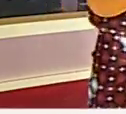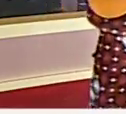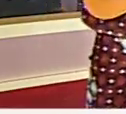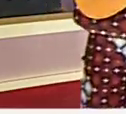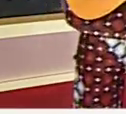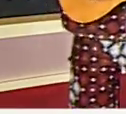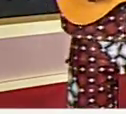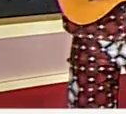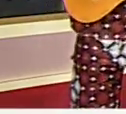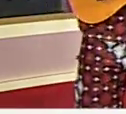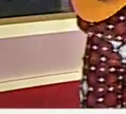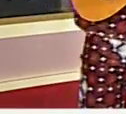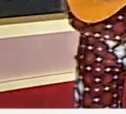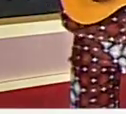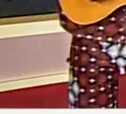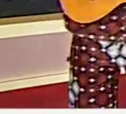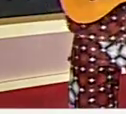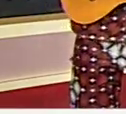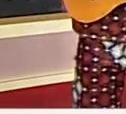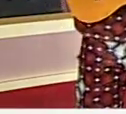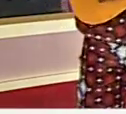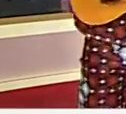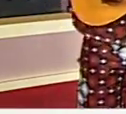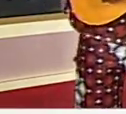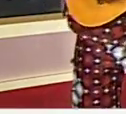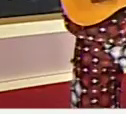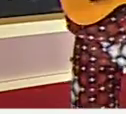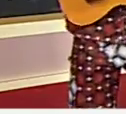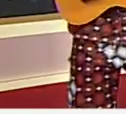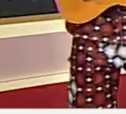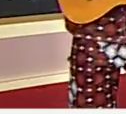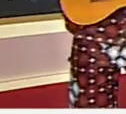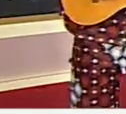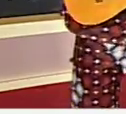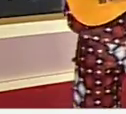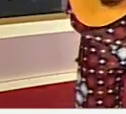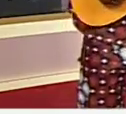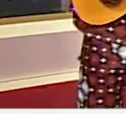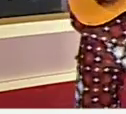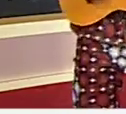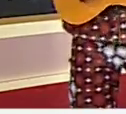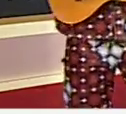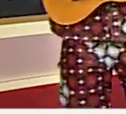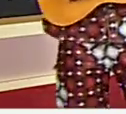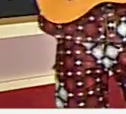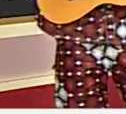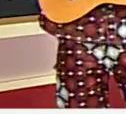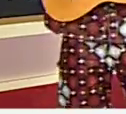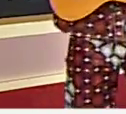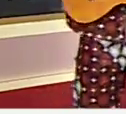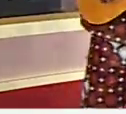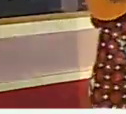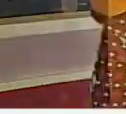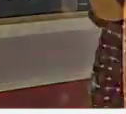Anna Melima, Anna Mabunde, Limepita Misitu Nanyika, Kao